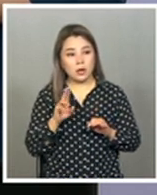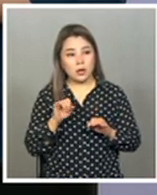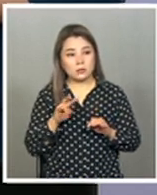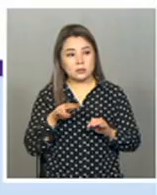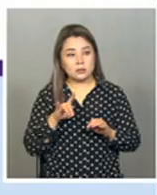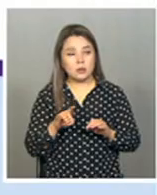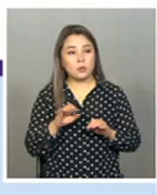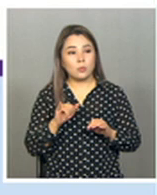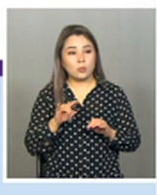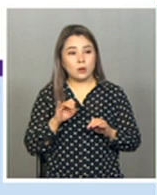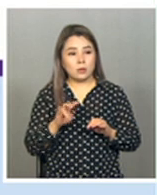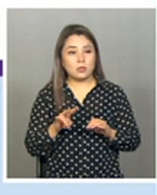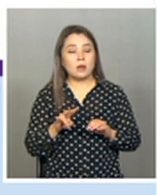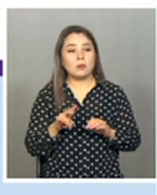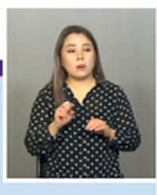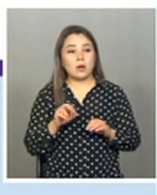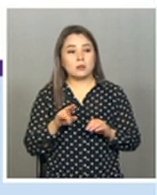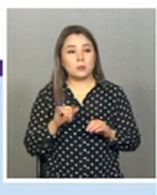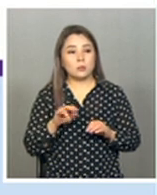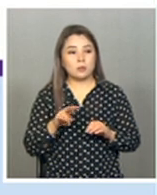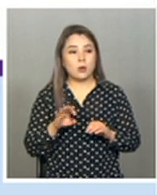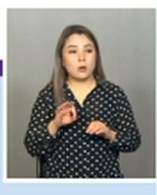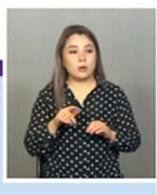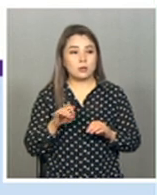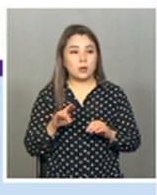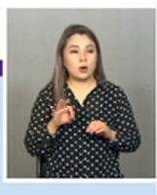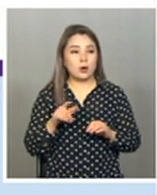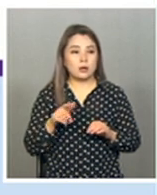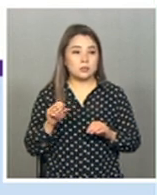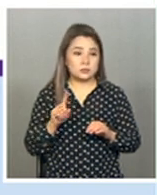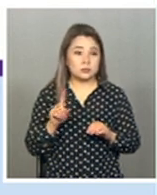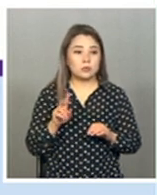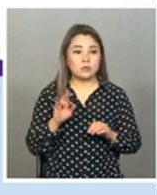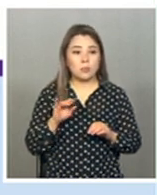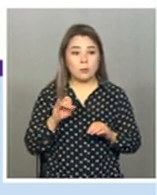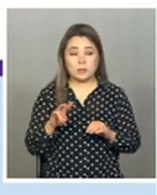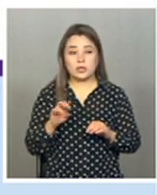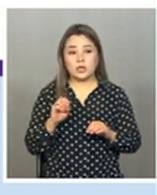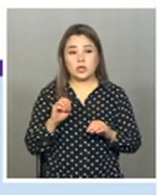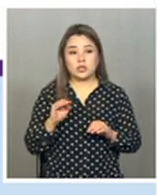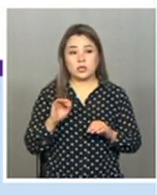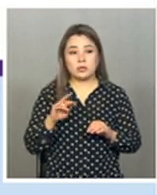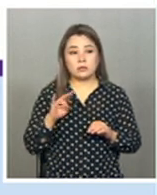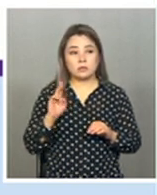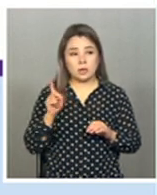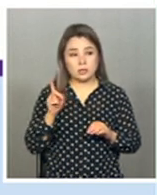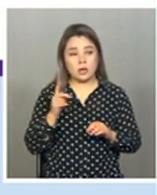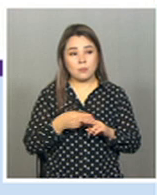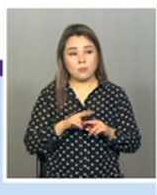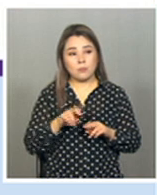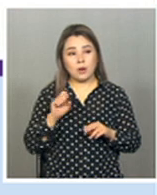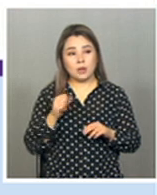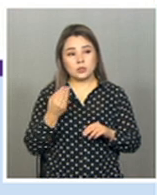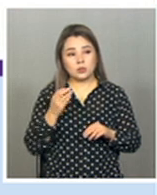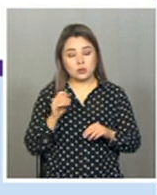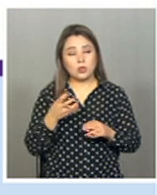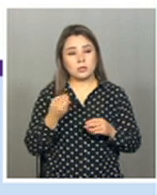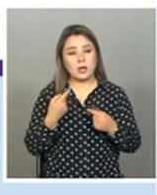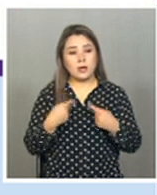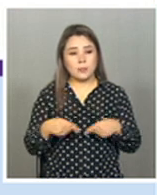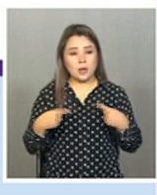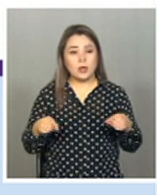Ұран, Баяуыт, Оғыр, Оғыз, Құман және ежелгі Башқұрт және тағы да